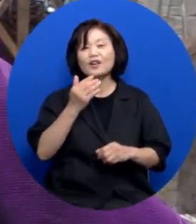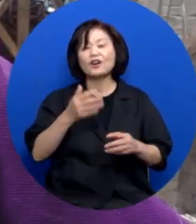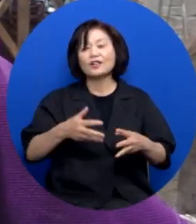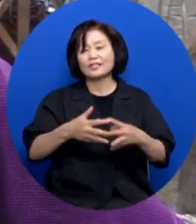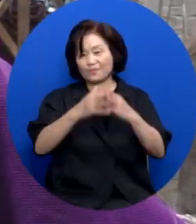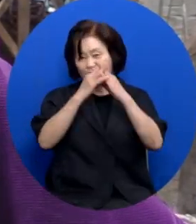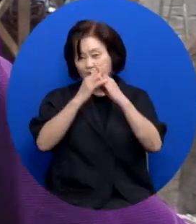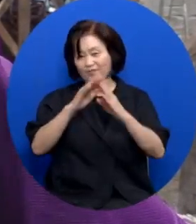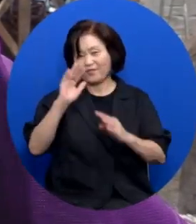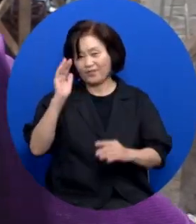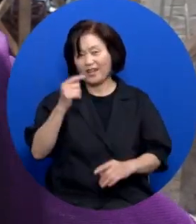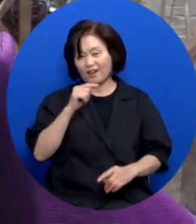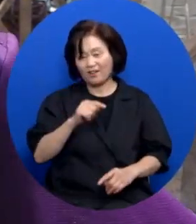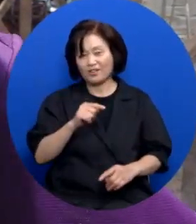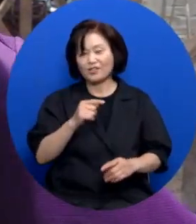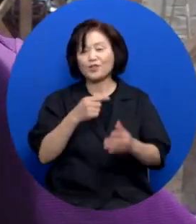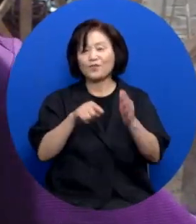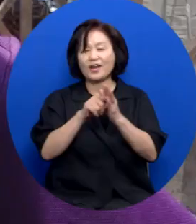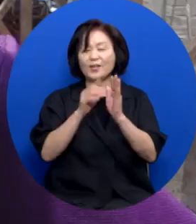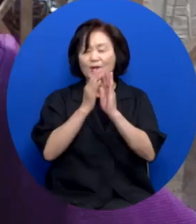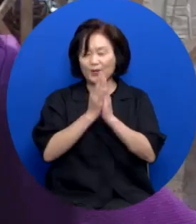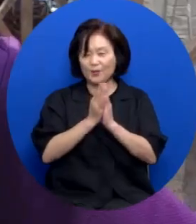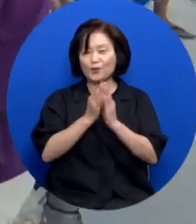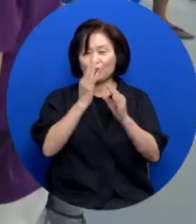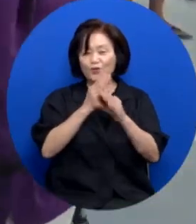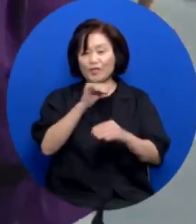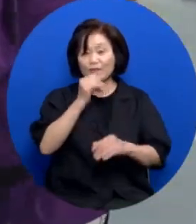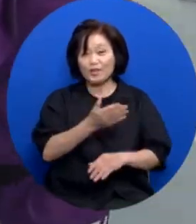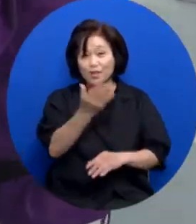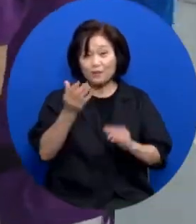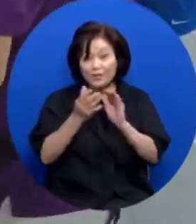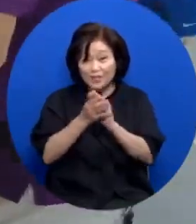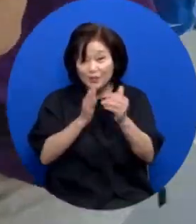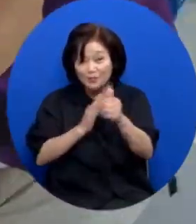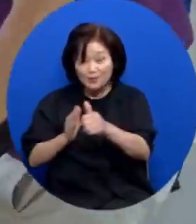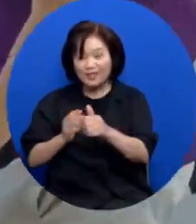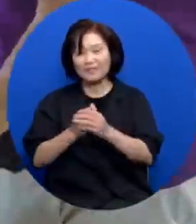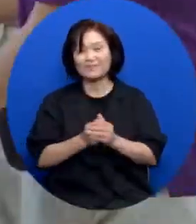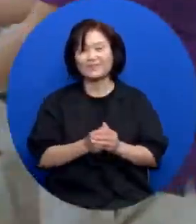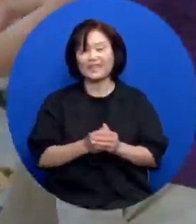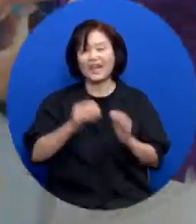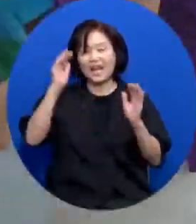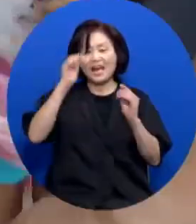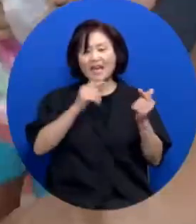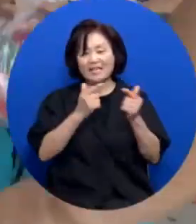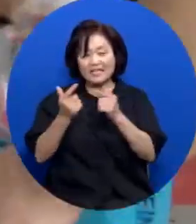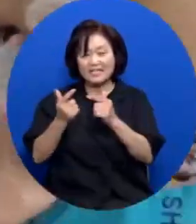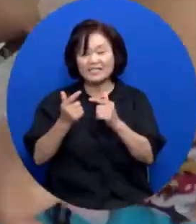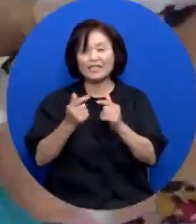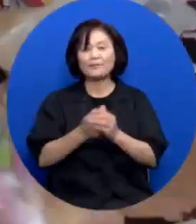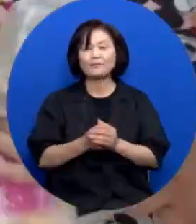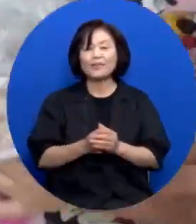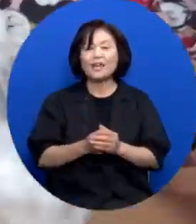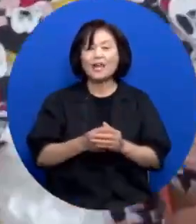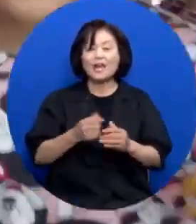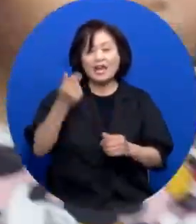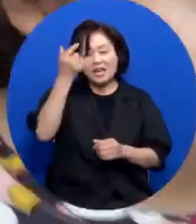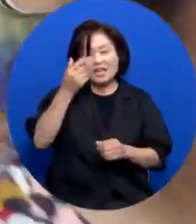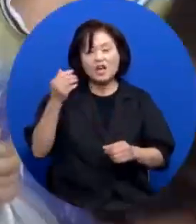걸로 예상하고 기도하고 있습니다. 여러분 많이 기도해 주세요. 뿔로의 아이들이 교회를 통해 영육 간에 더욱